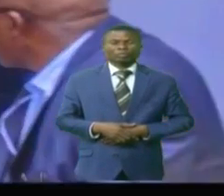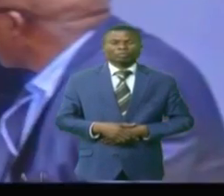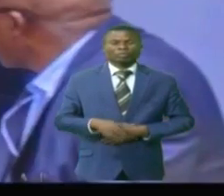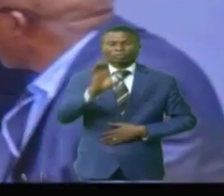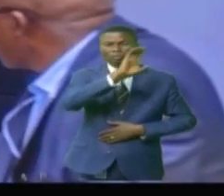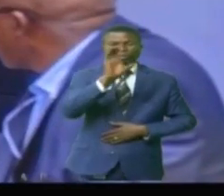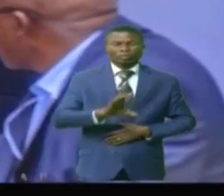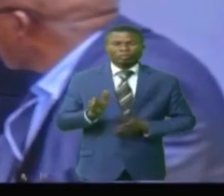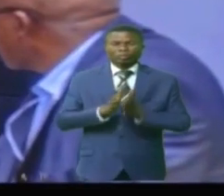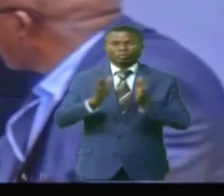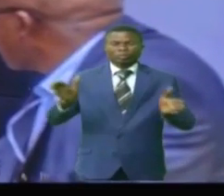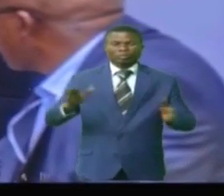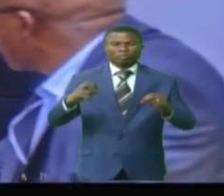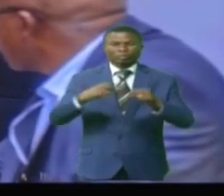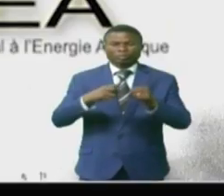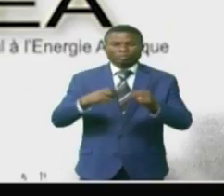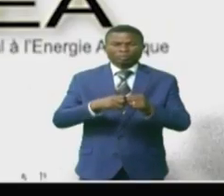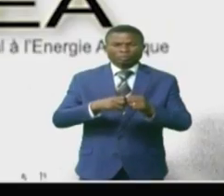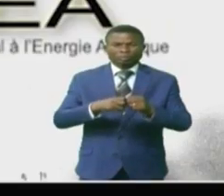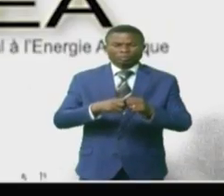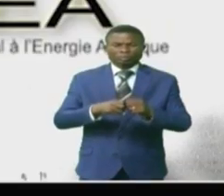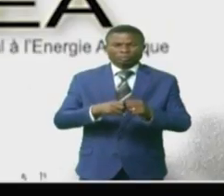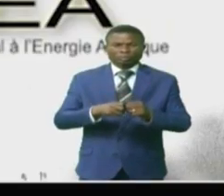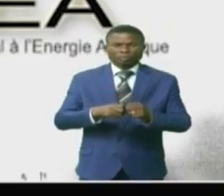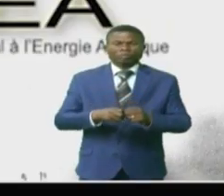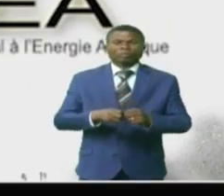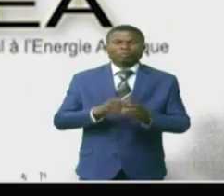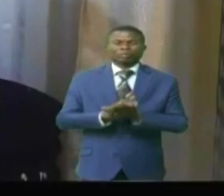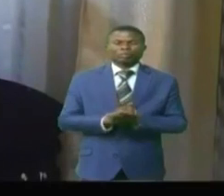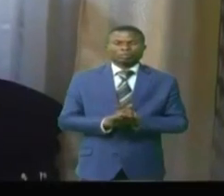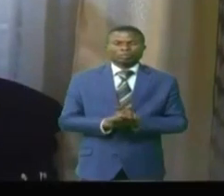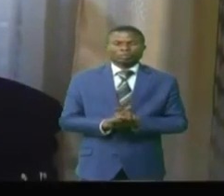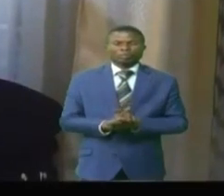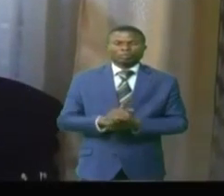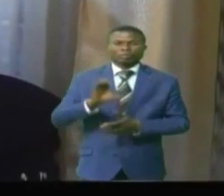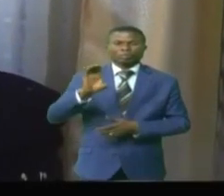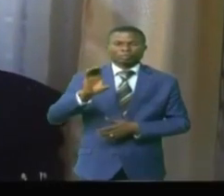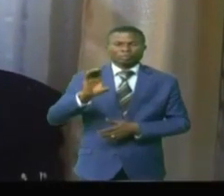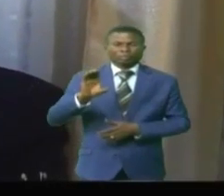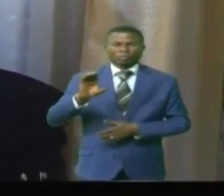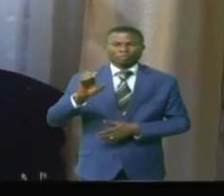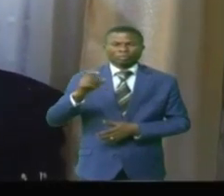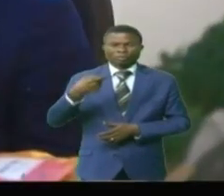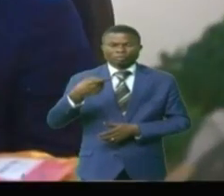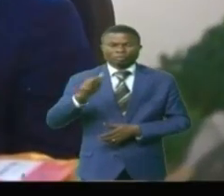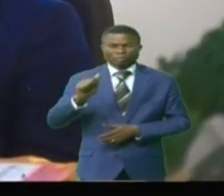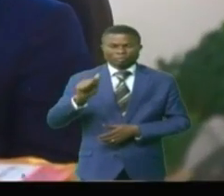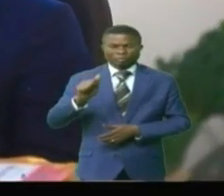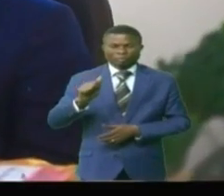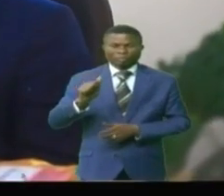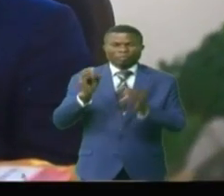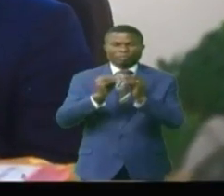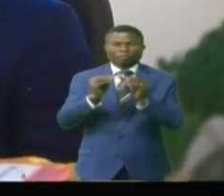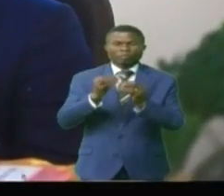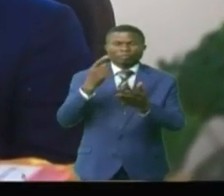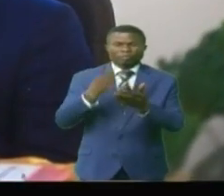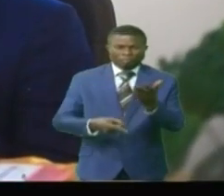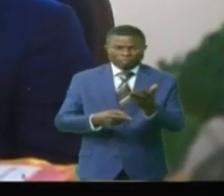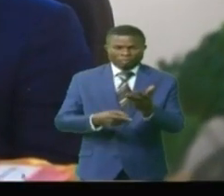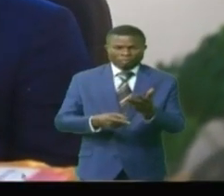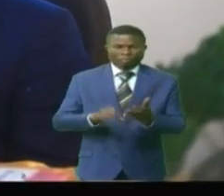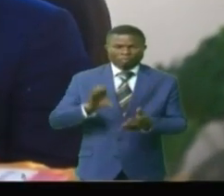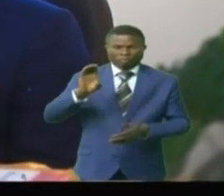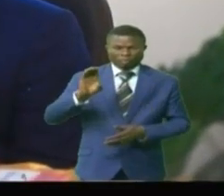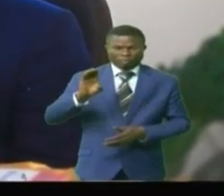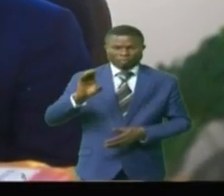commissariat général de l'énergie atomique, CGEA, en première ligne. Ces colloques avaient comme thématique le